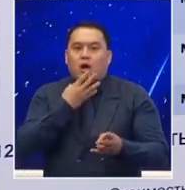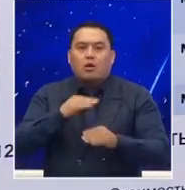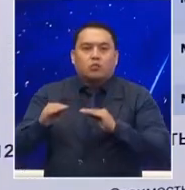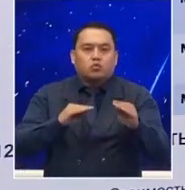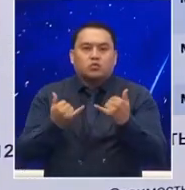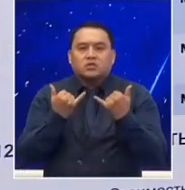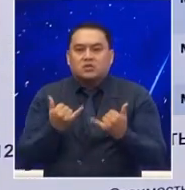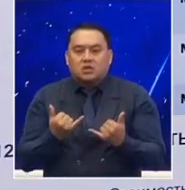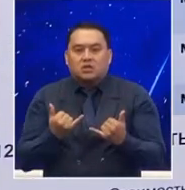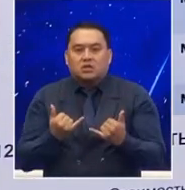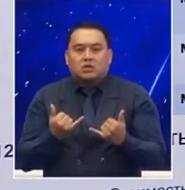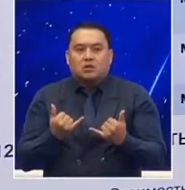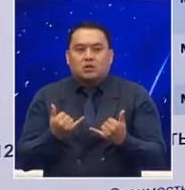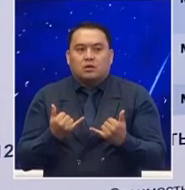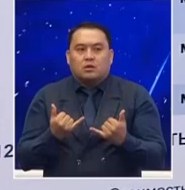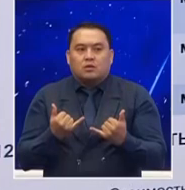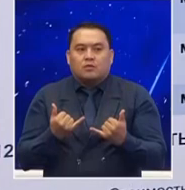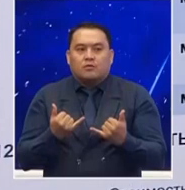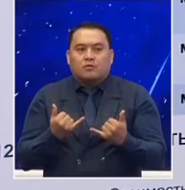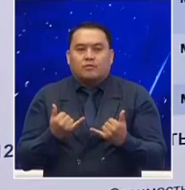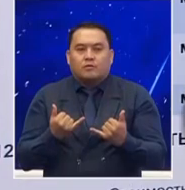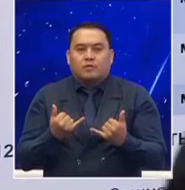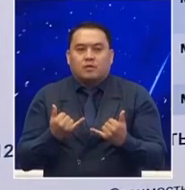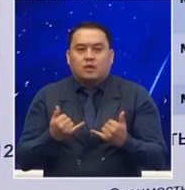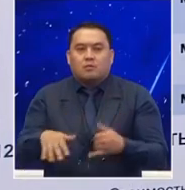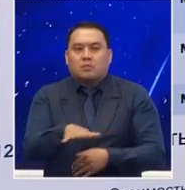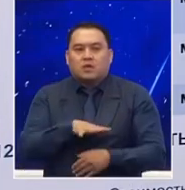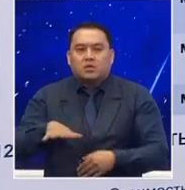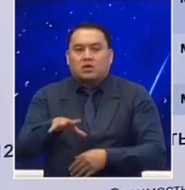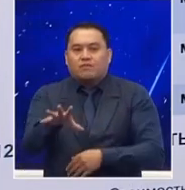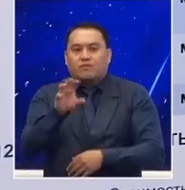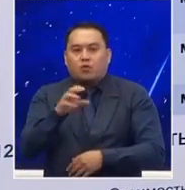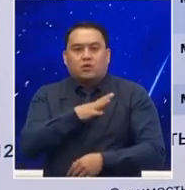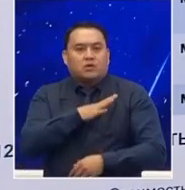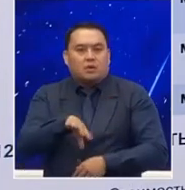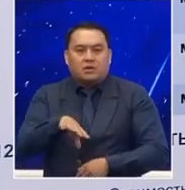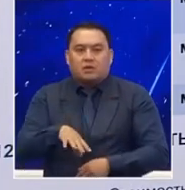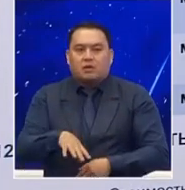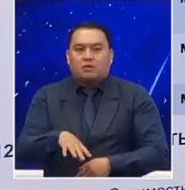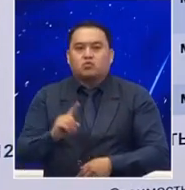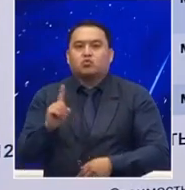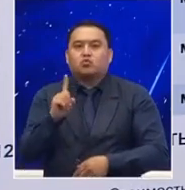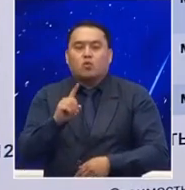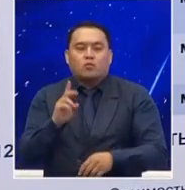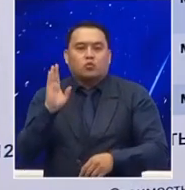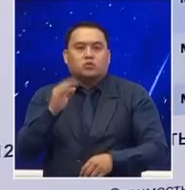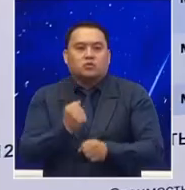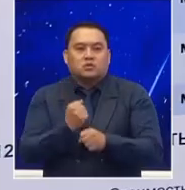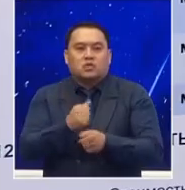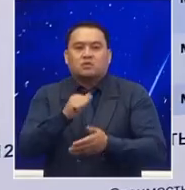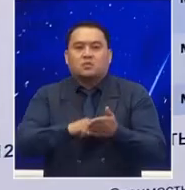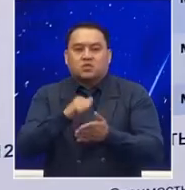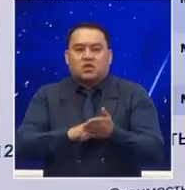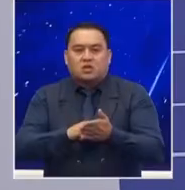Сейчас ни одну мне внутри детской площадки фотографии не показали. Что вы сделали после моего